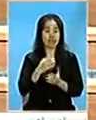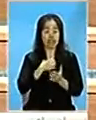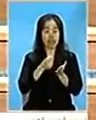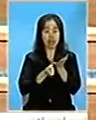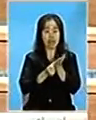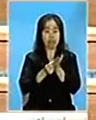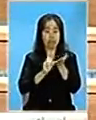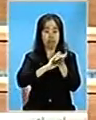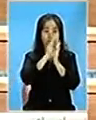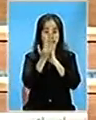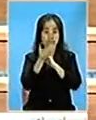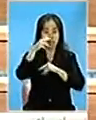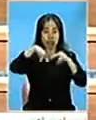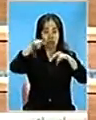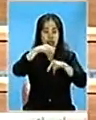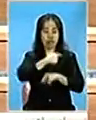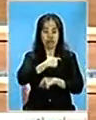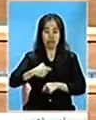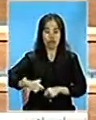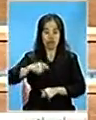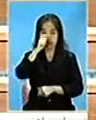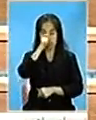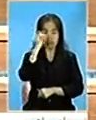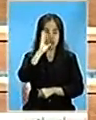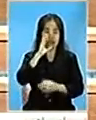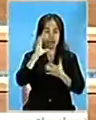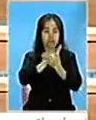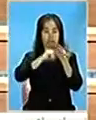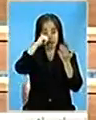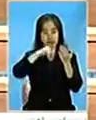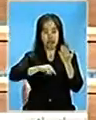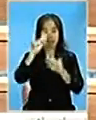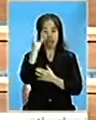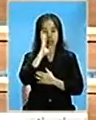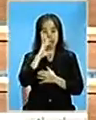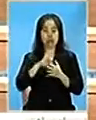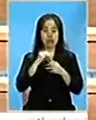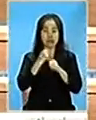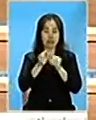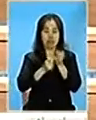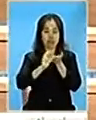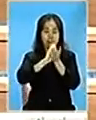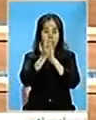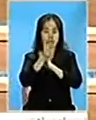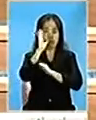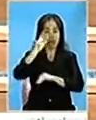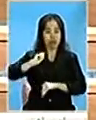องจะไม่เอาสถาบันกษัตริย์แบบประเทศไทยจะไปให้เป็นแบบกัมพูช